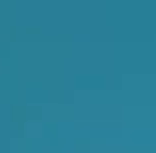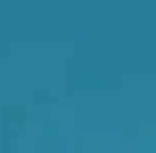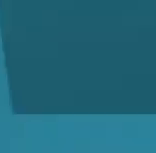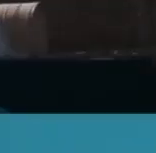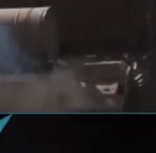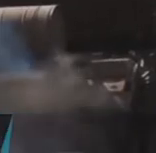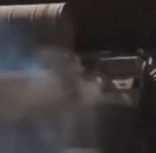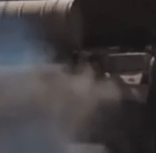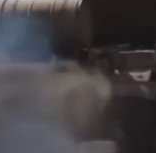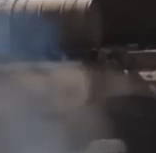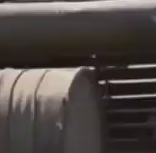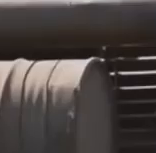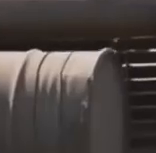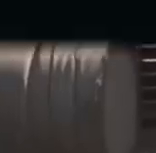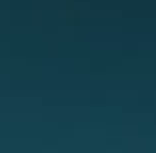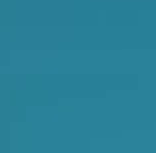Дякую.